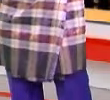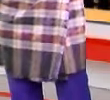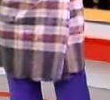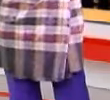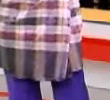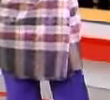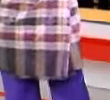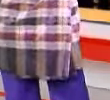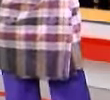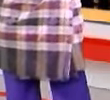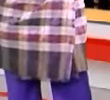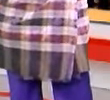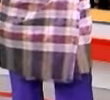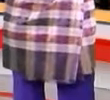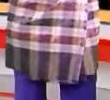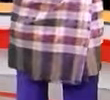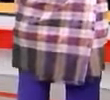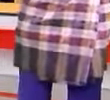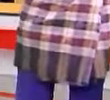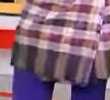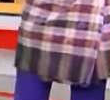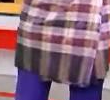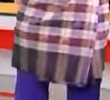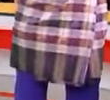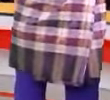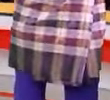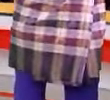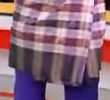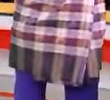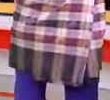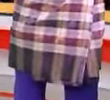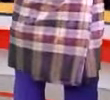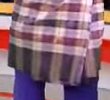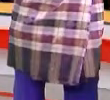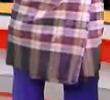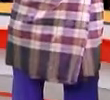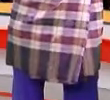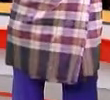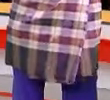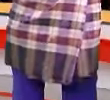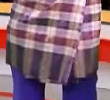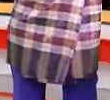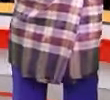Pakistan dua pemandu myvi terbabit kemalangan di lebuhraya Duke